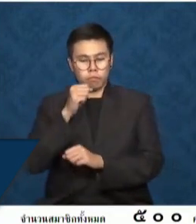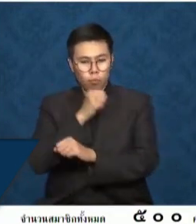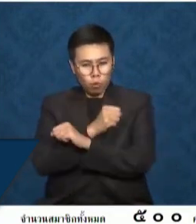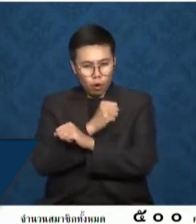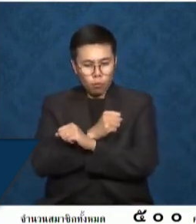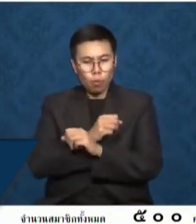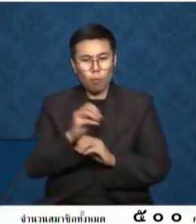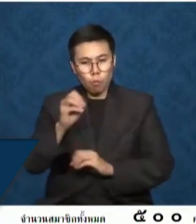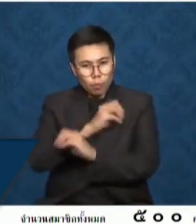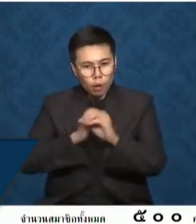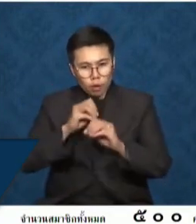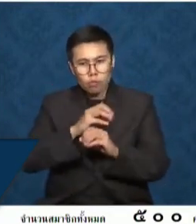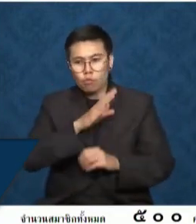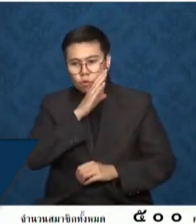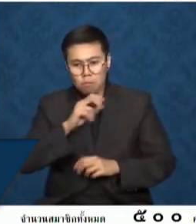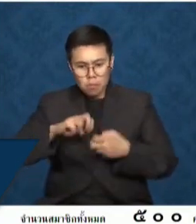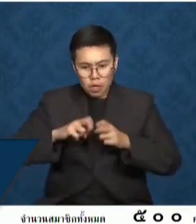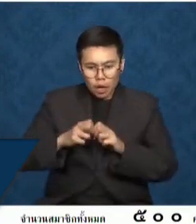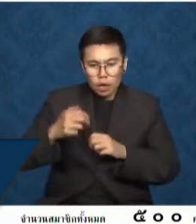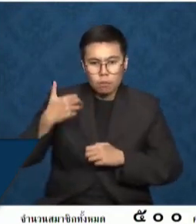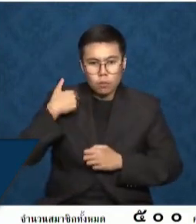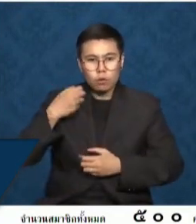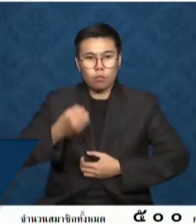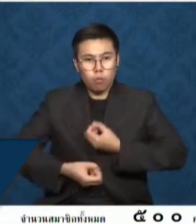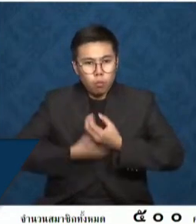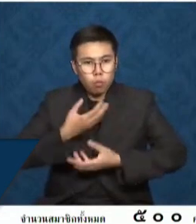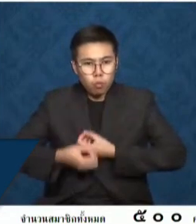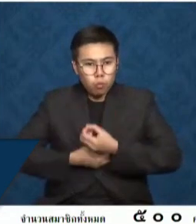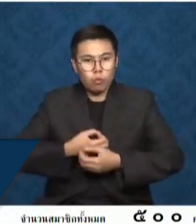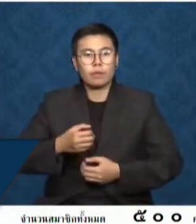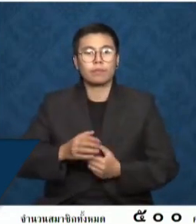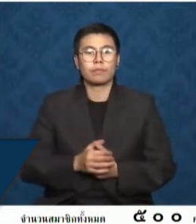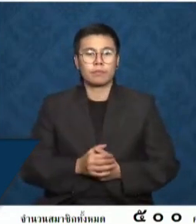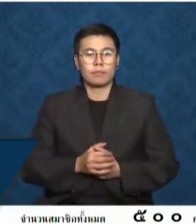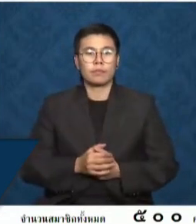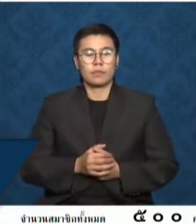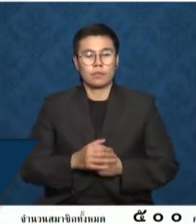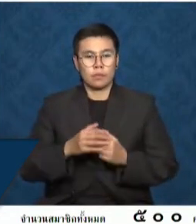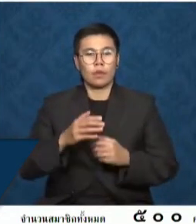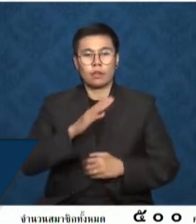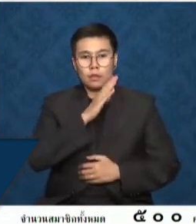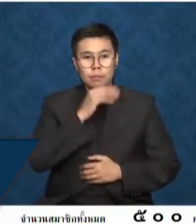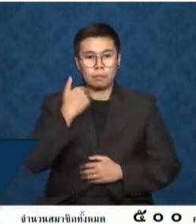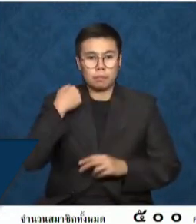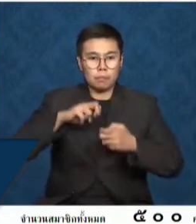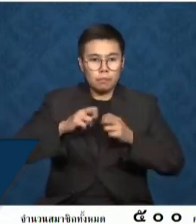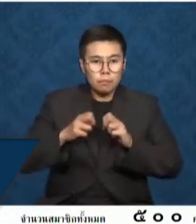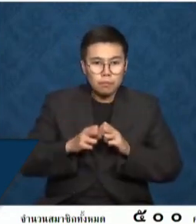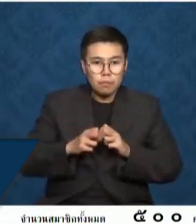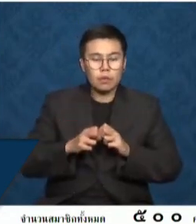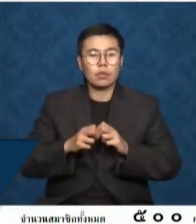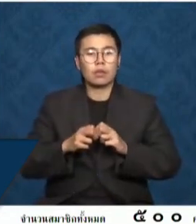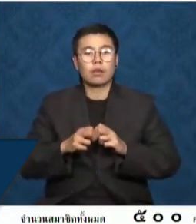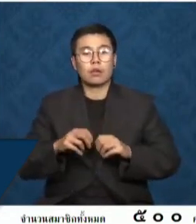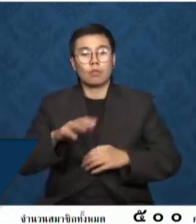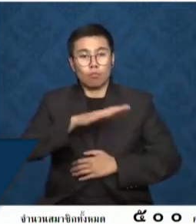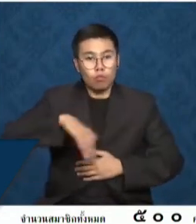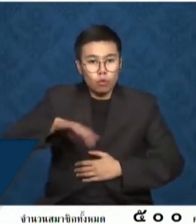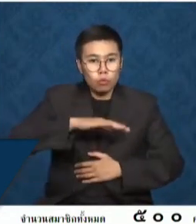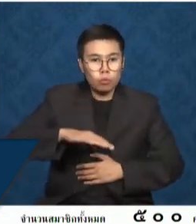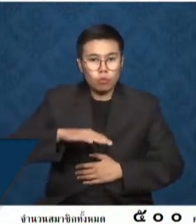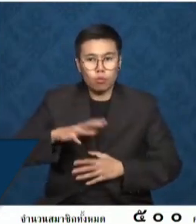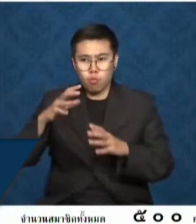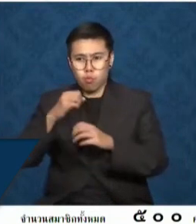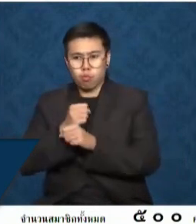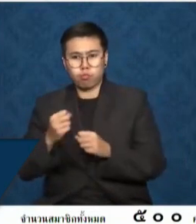ดคุยและรับฟังพวกเขาอย่างจริงใจเพราะฉะนั้นเมื่อเกิดปัญหาขึ้นค่ะเราทุกคนไม่ควรด่วน